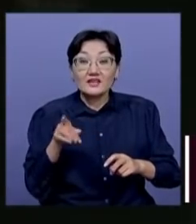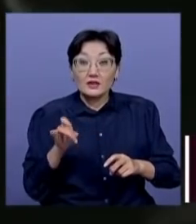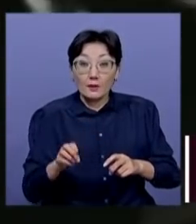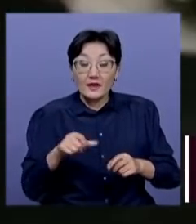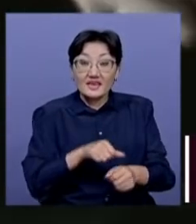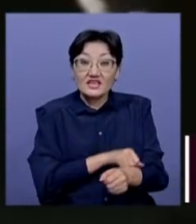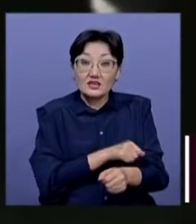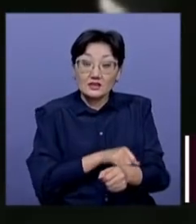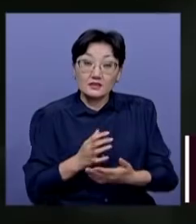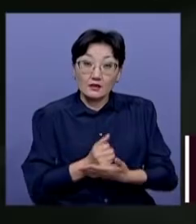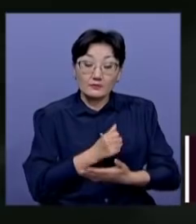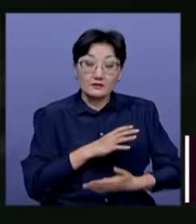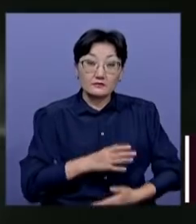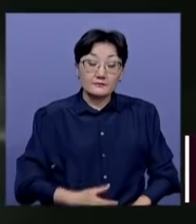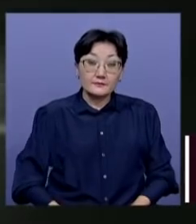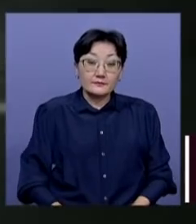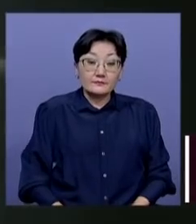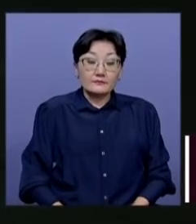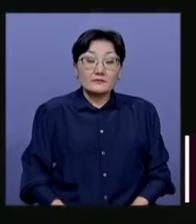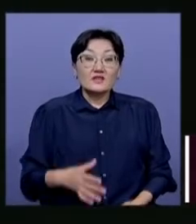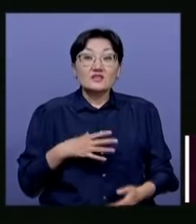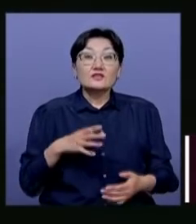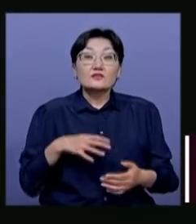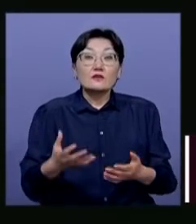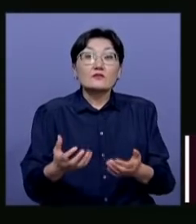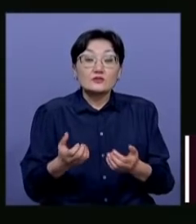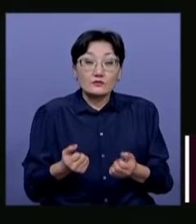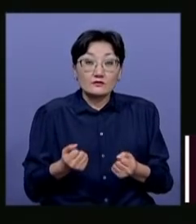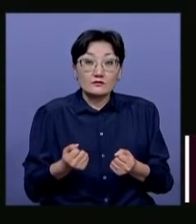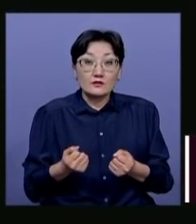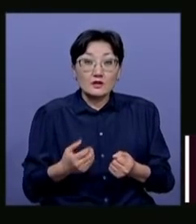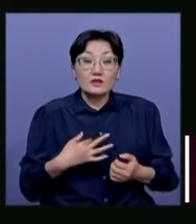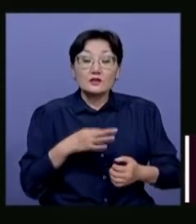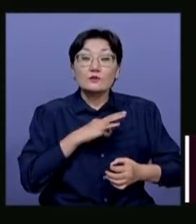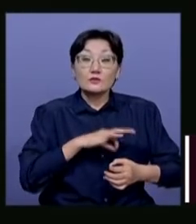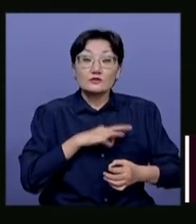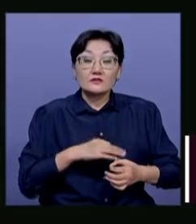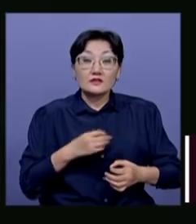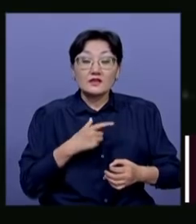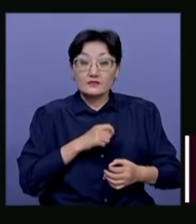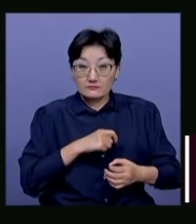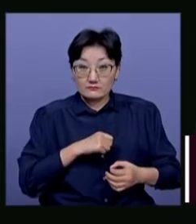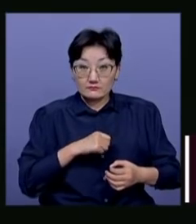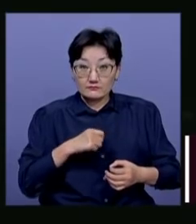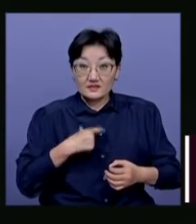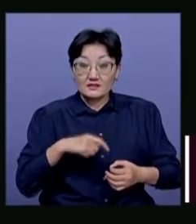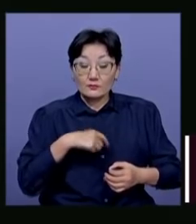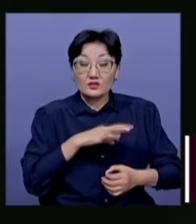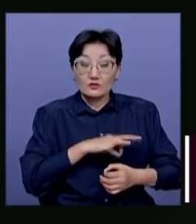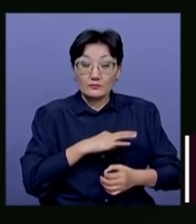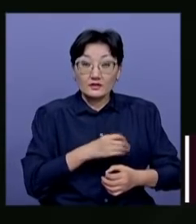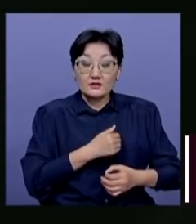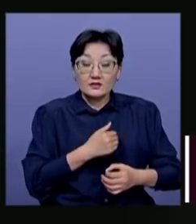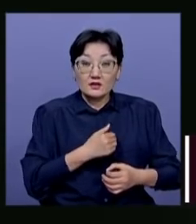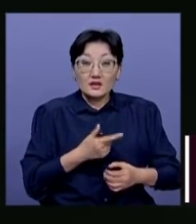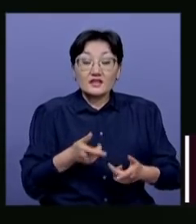табылған. Для чего вы с собой носите ее? Для употребления. Для употребления? А где вы